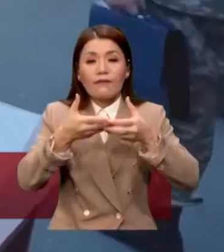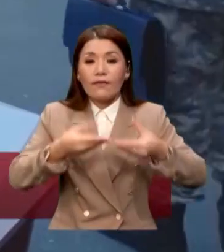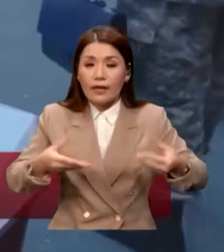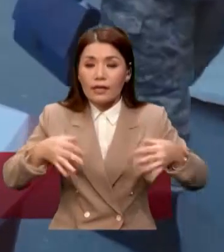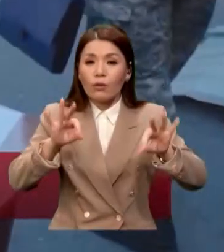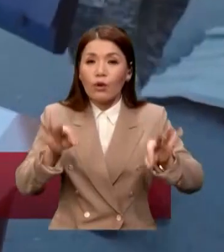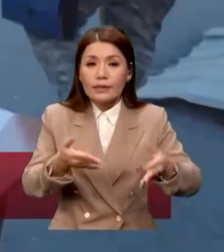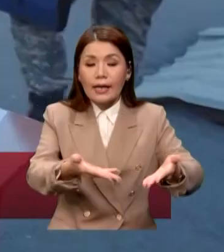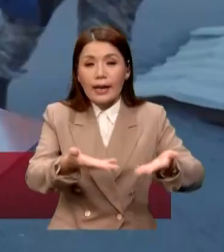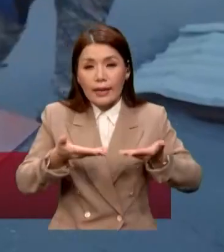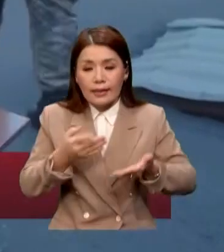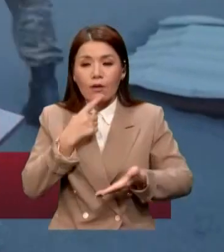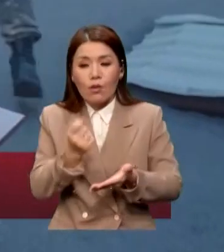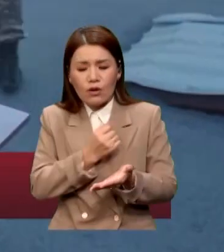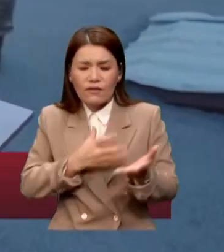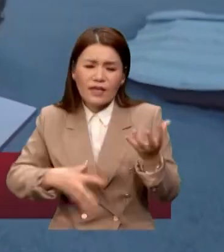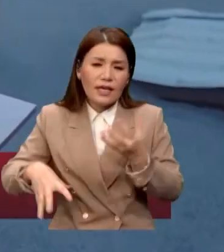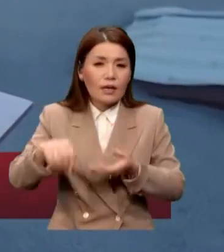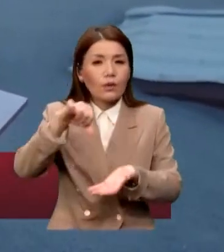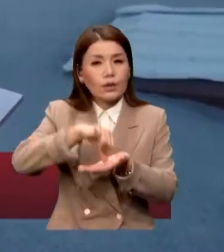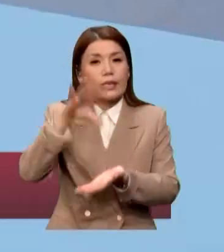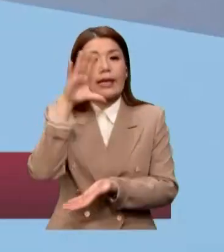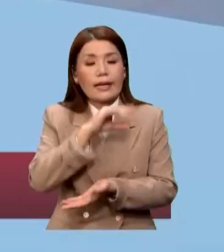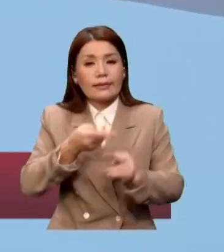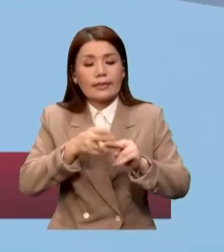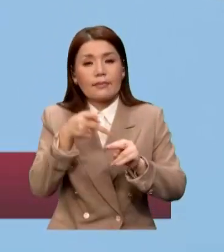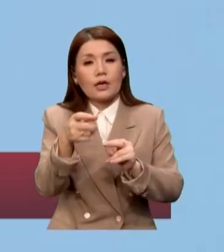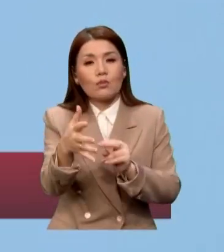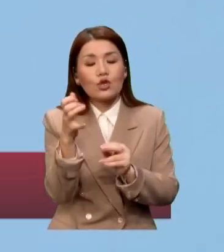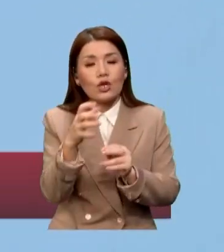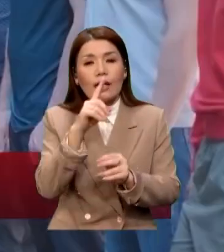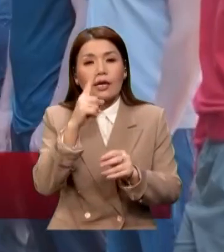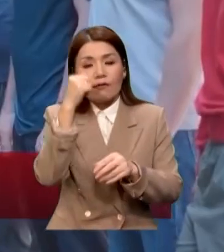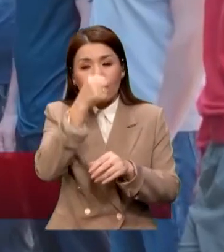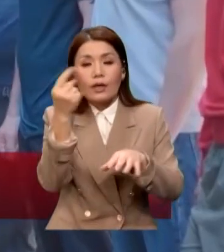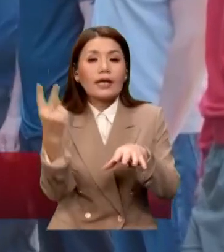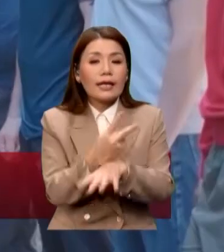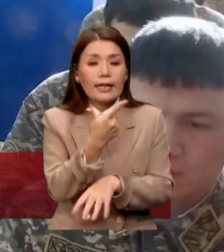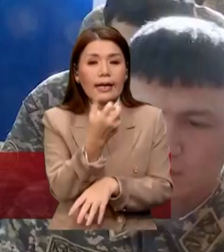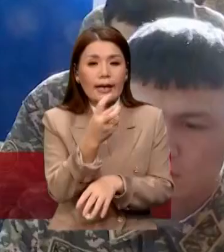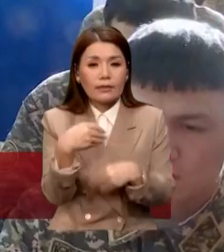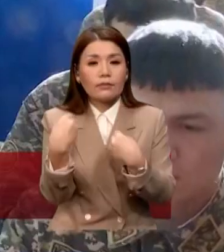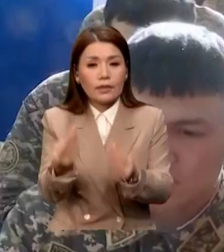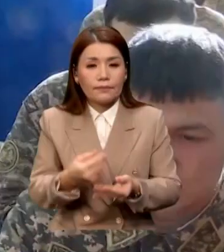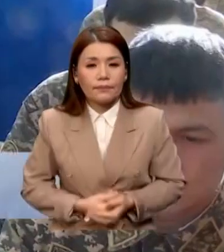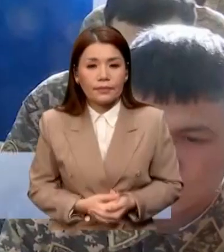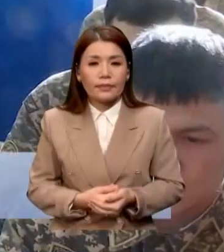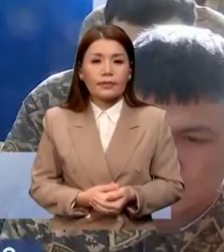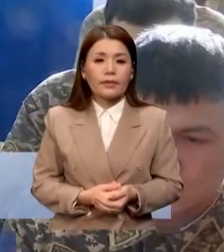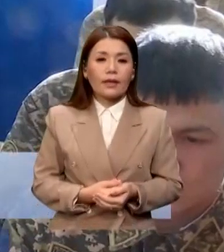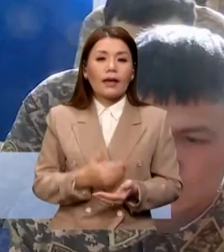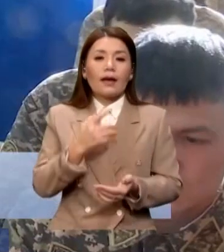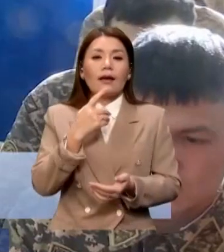және күзгі шақырымдағы сарбаздардың барлығы қатысады. Осылайша 1500-ден жылына 2 рет грант бөлінеді. Согласно плану